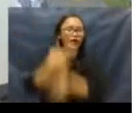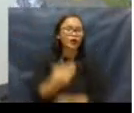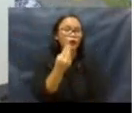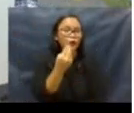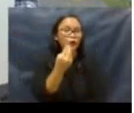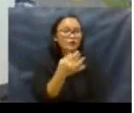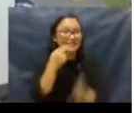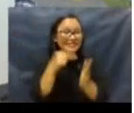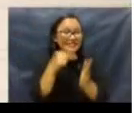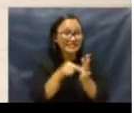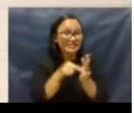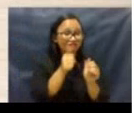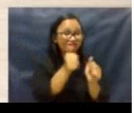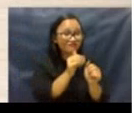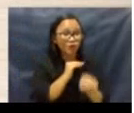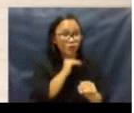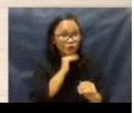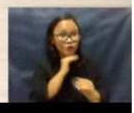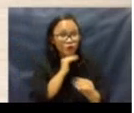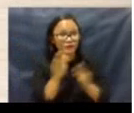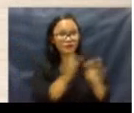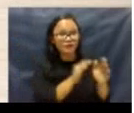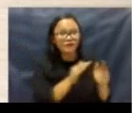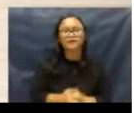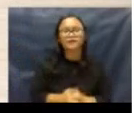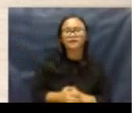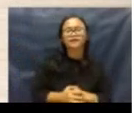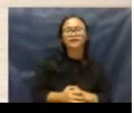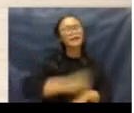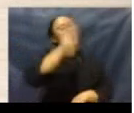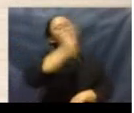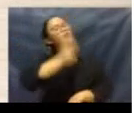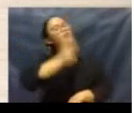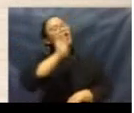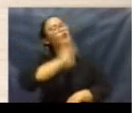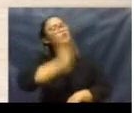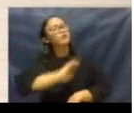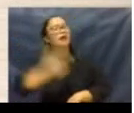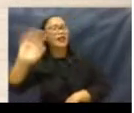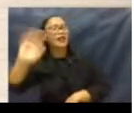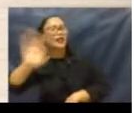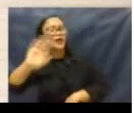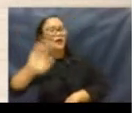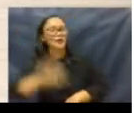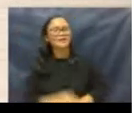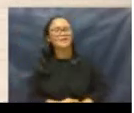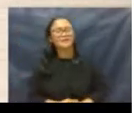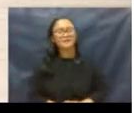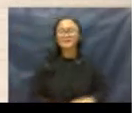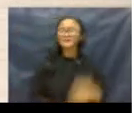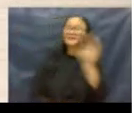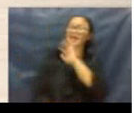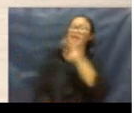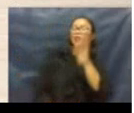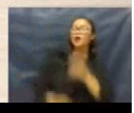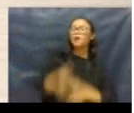kami untuk angkat sebentar. Halo Mas Firza. Halo Mas Firza. Halo Bapak Rizal dan Ibu